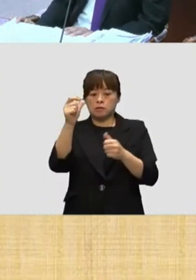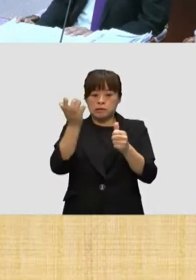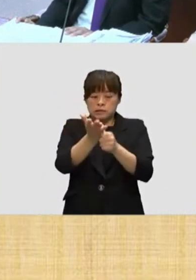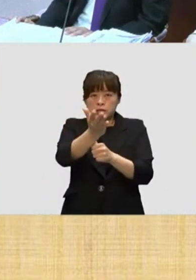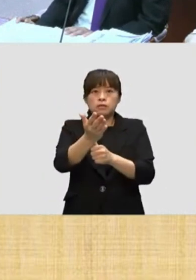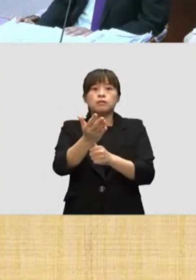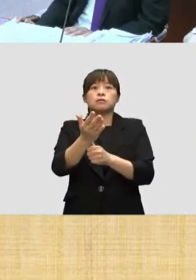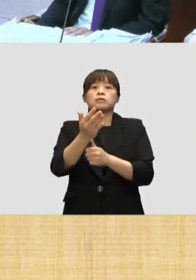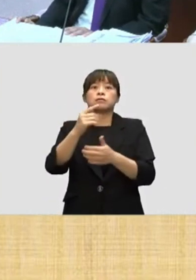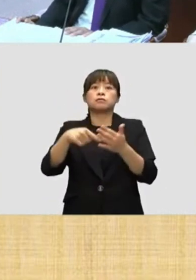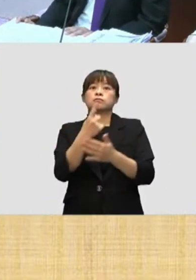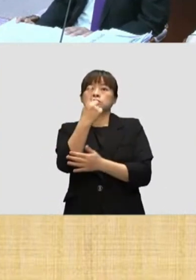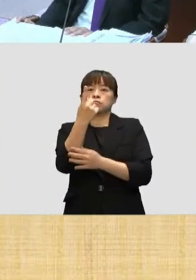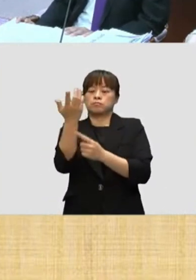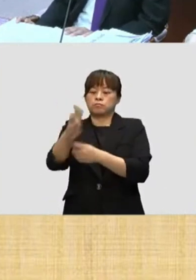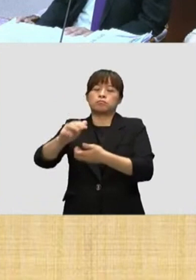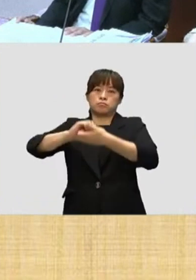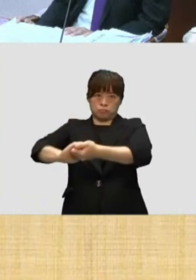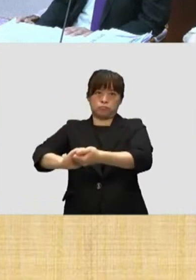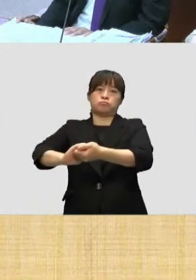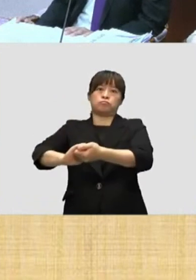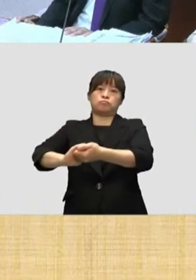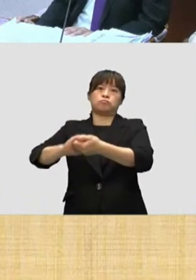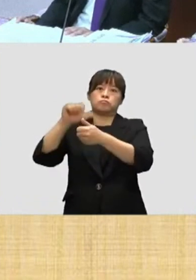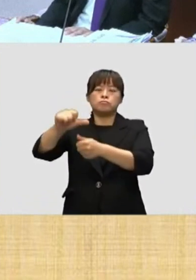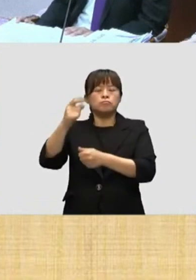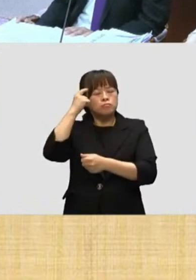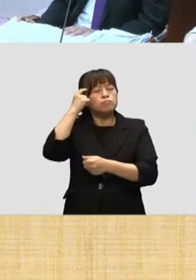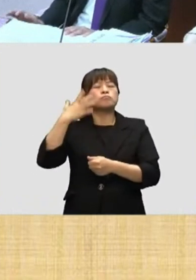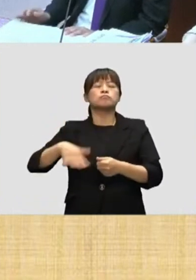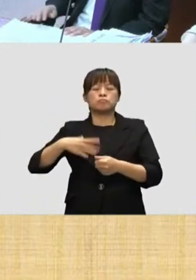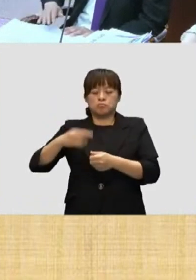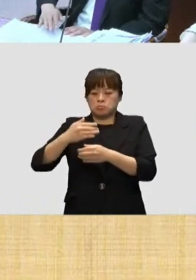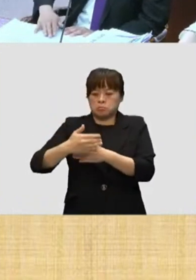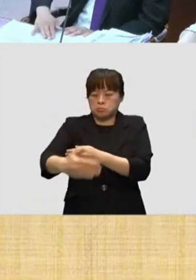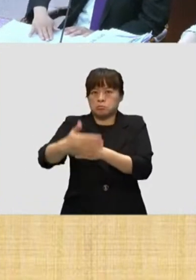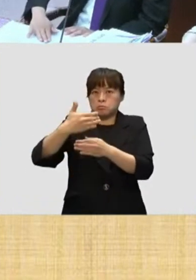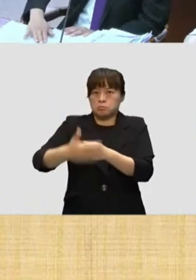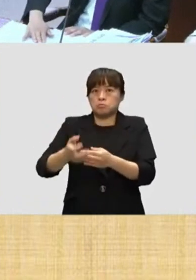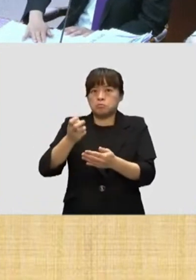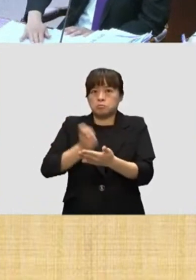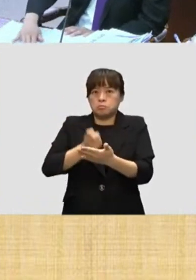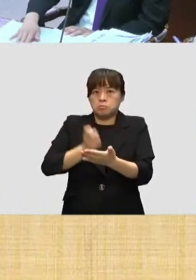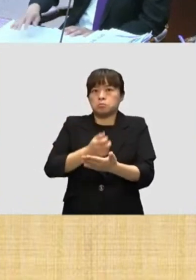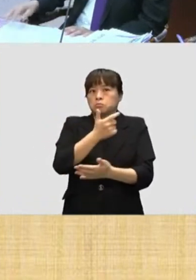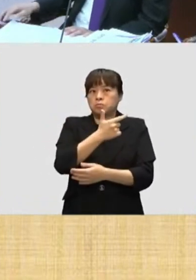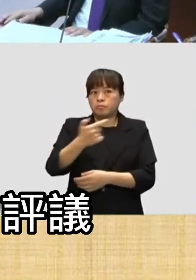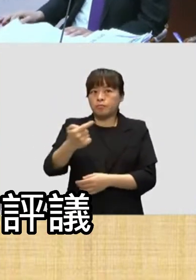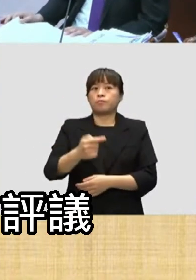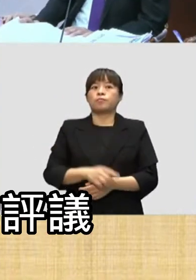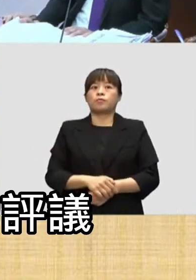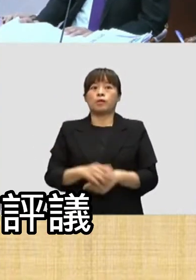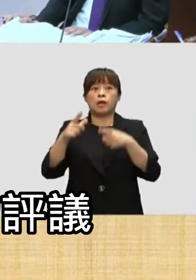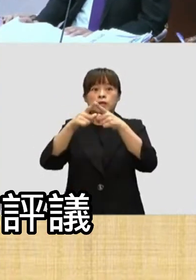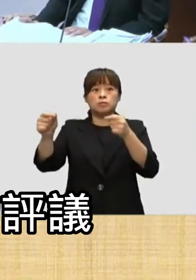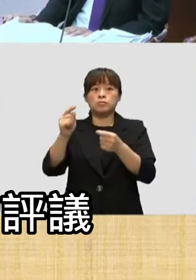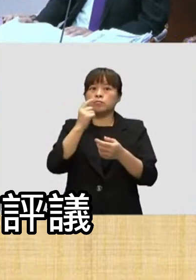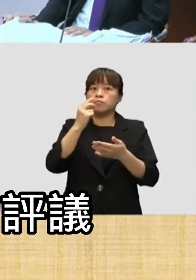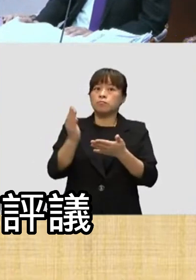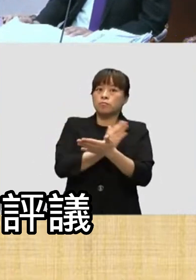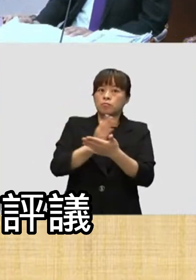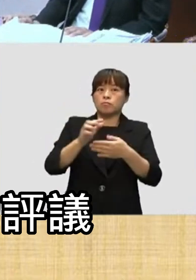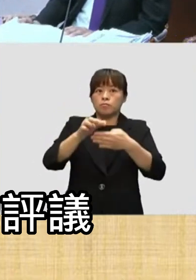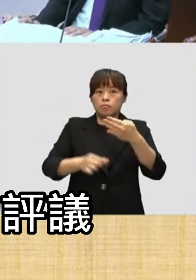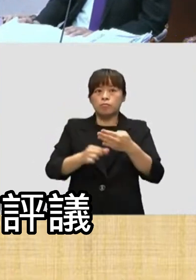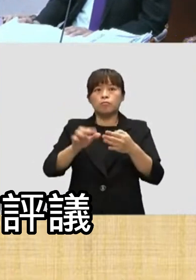1件判决死刑定谳，足见死刑案件审判程序极为严谨。日本裁判员制